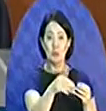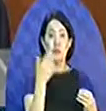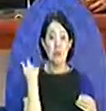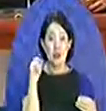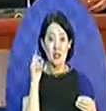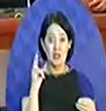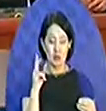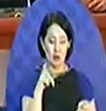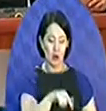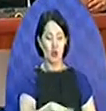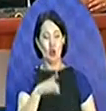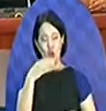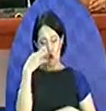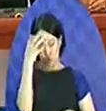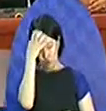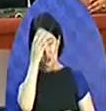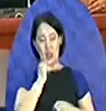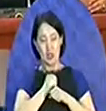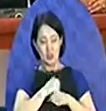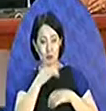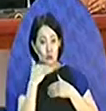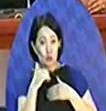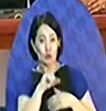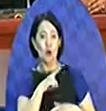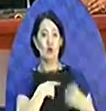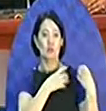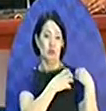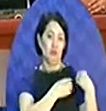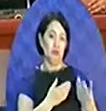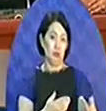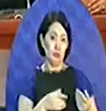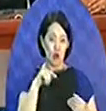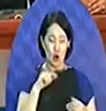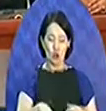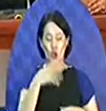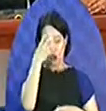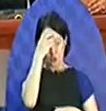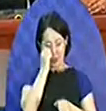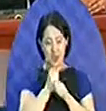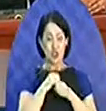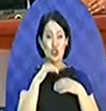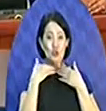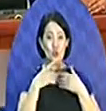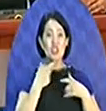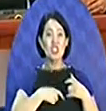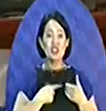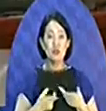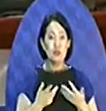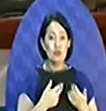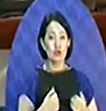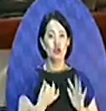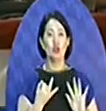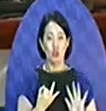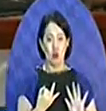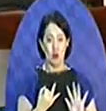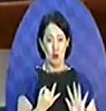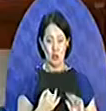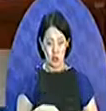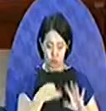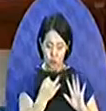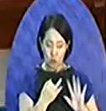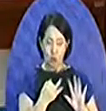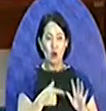байгаа. За төрийн албаны зөвлөлийн хувьд одоогоор 7 гишүүний бүрэлдэхүүнтэйгээр ажилладаг. За цаашид гишүүдийн тоог бууруулж 3